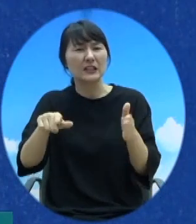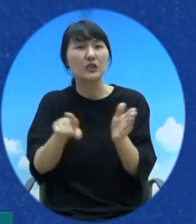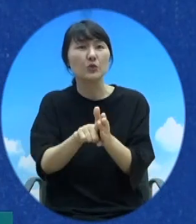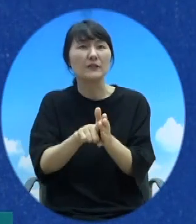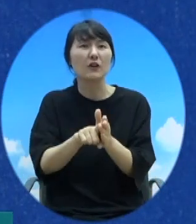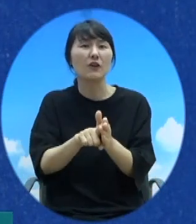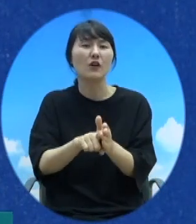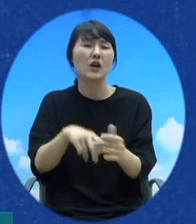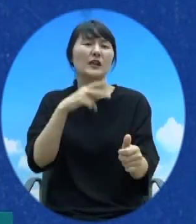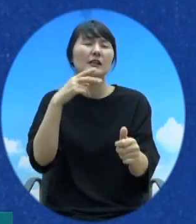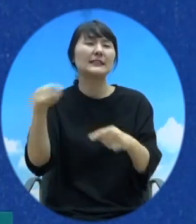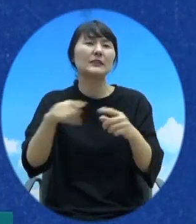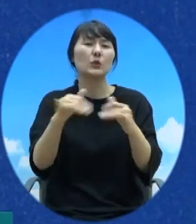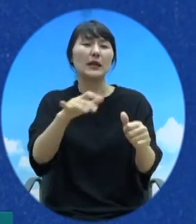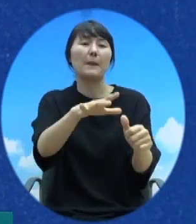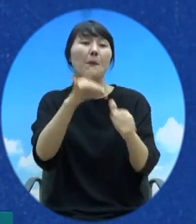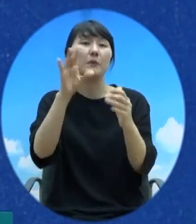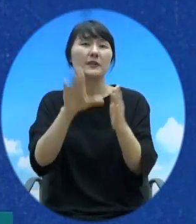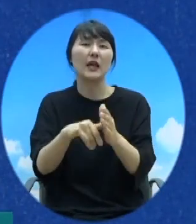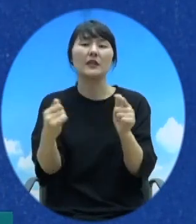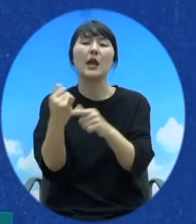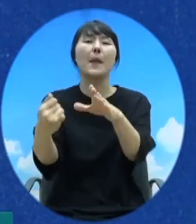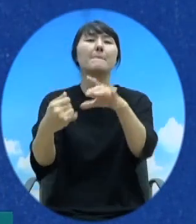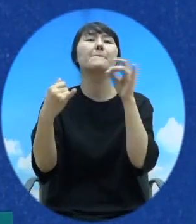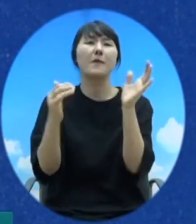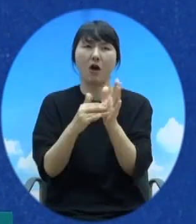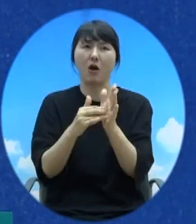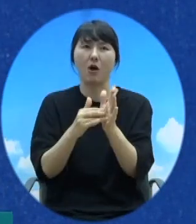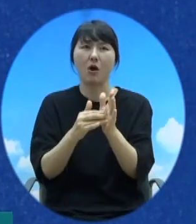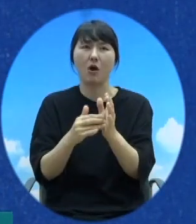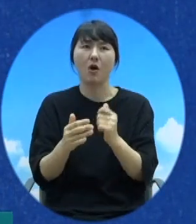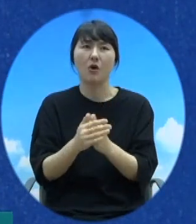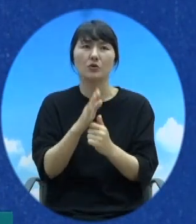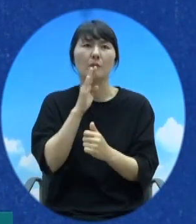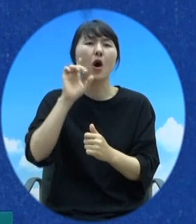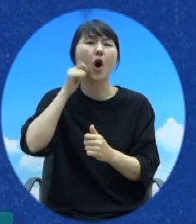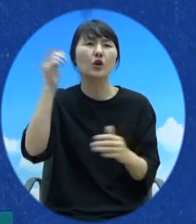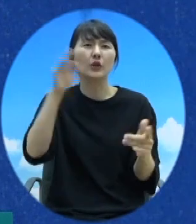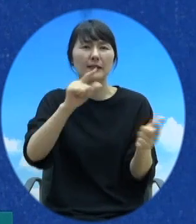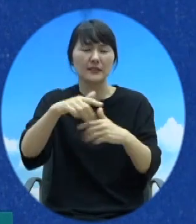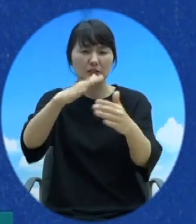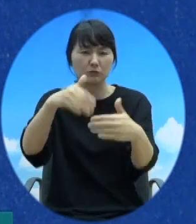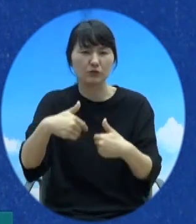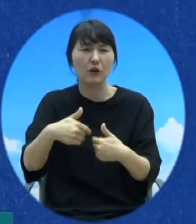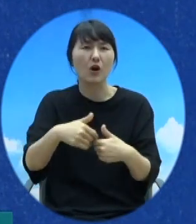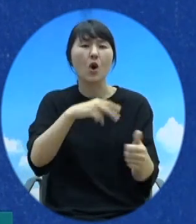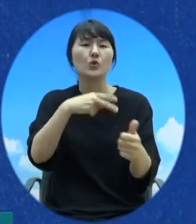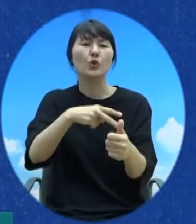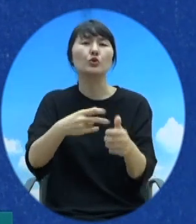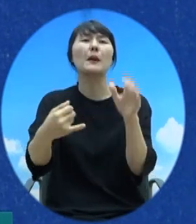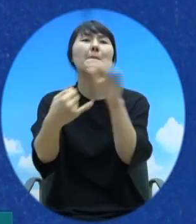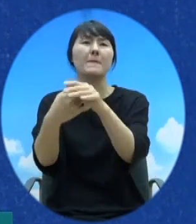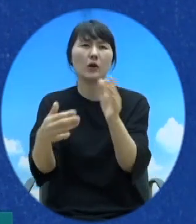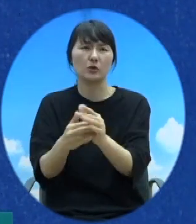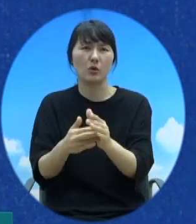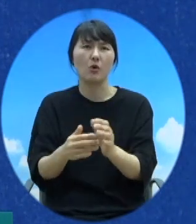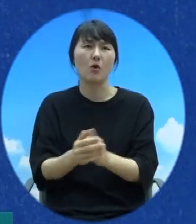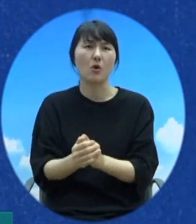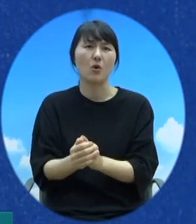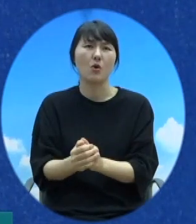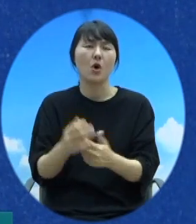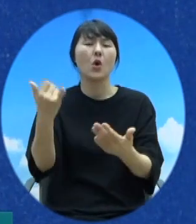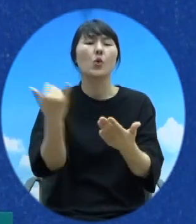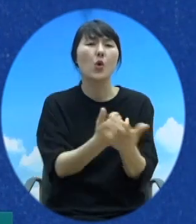청소년들에게 직업을 훈련시키고 교육하는 큰 일을 감당하면서 버림받고 볼품없어야